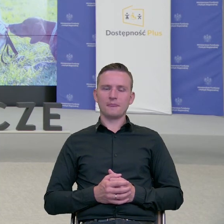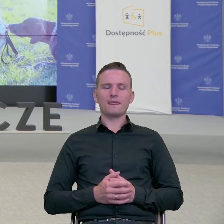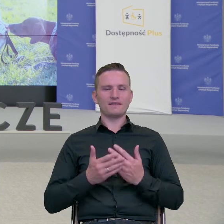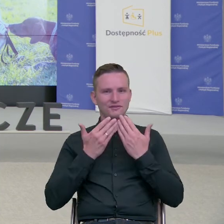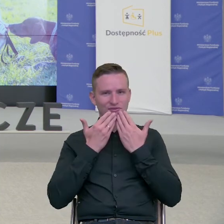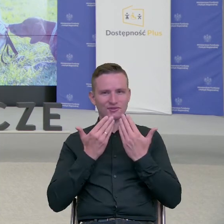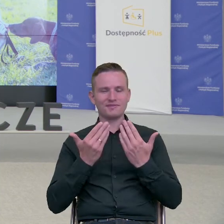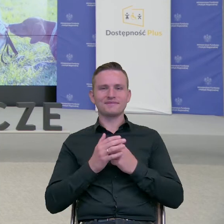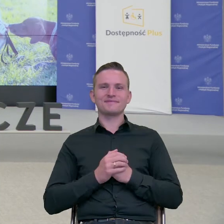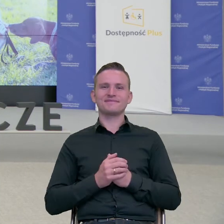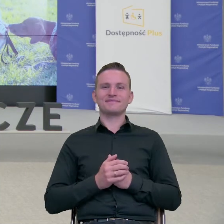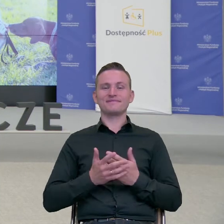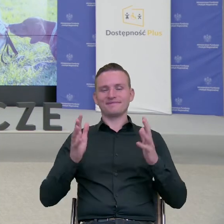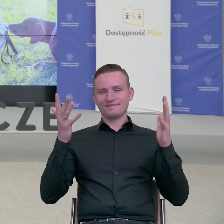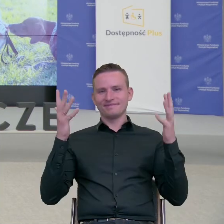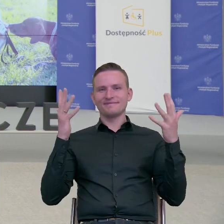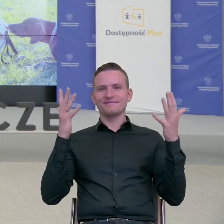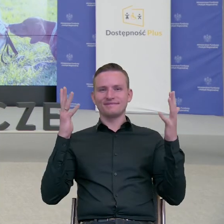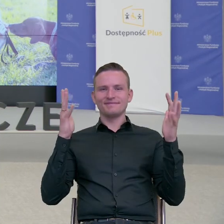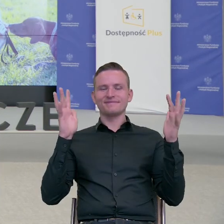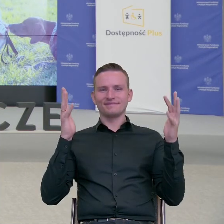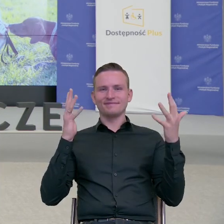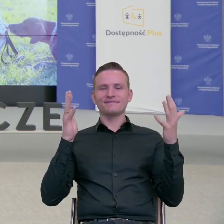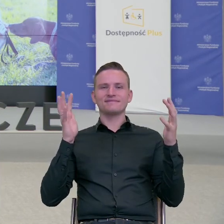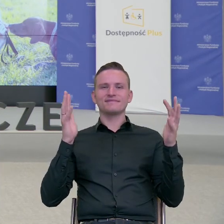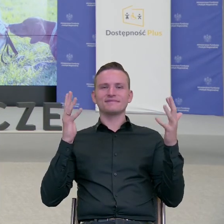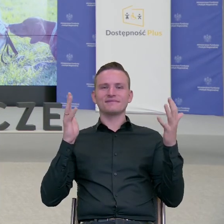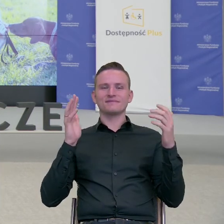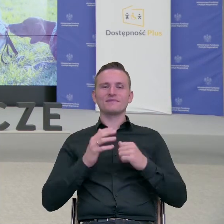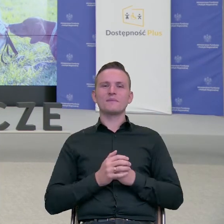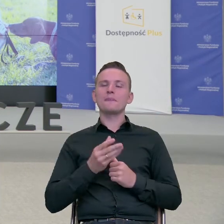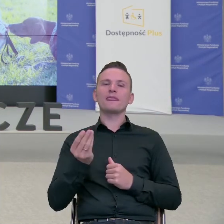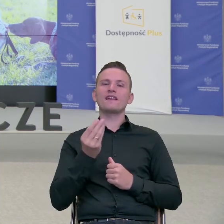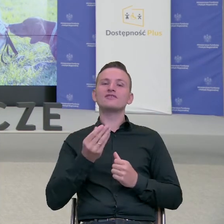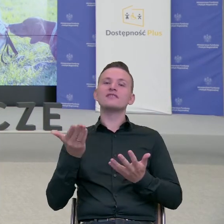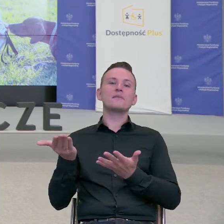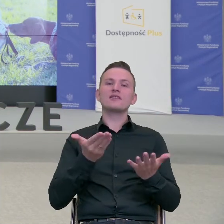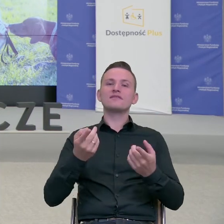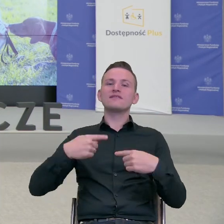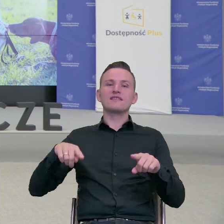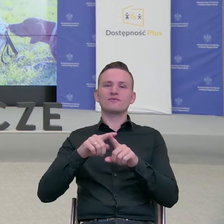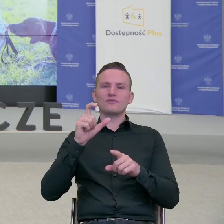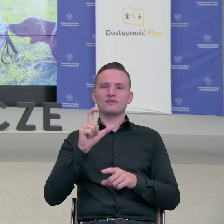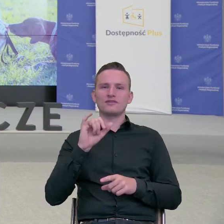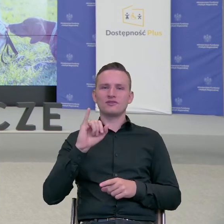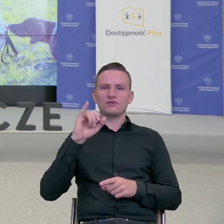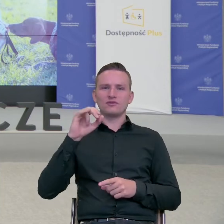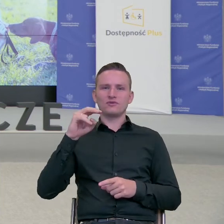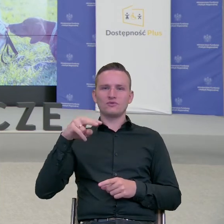Dziękujemy, to zapraszamy. Brawa, oczywiście. I zapraszamy jeszcze zespół z Czuchowa Pieńków.